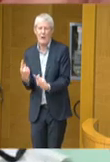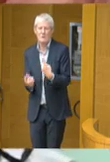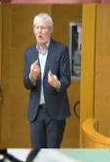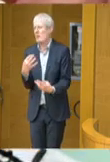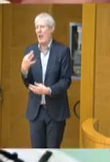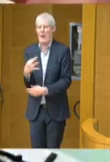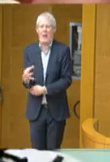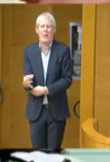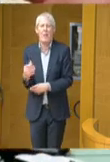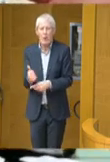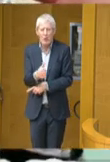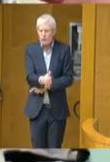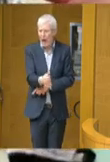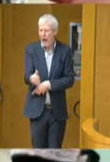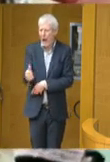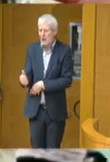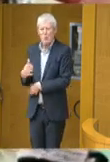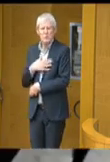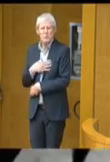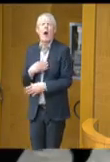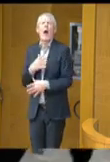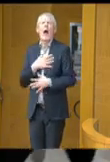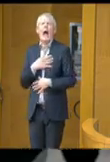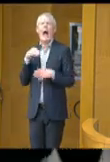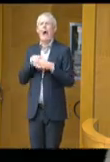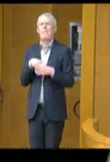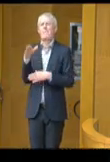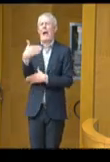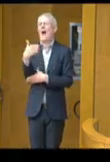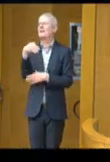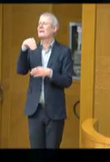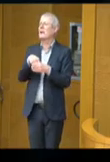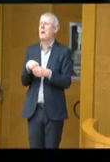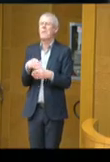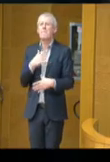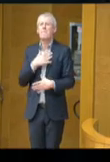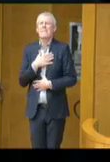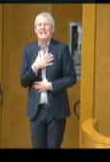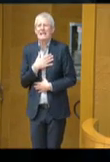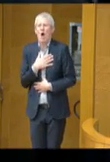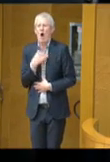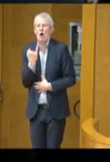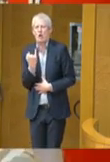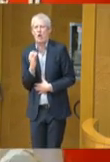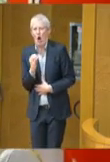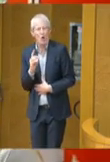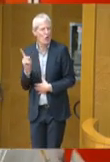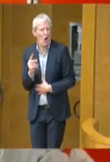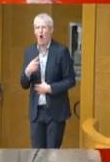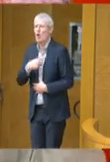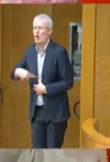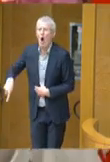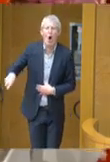favorevoli perché ciascuno possa maturare il senso di appartenenza, passando da un io al noi.